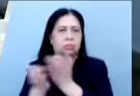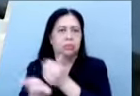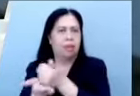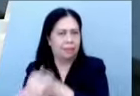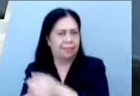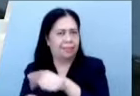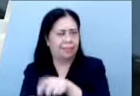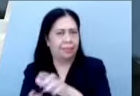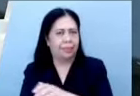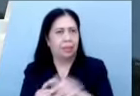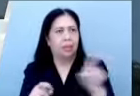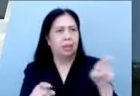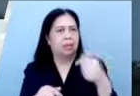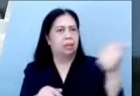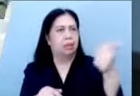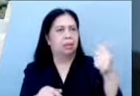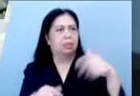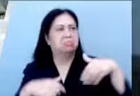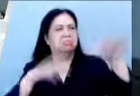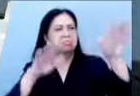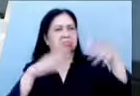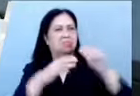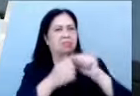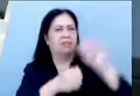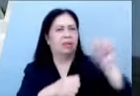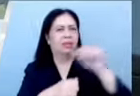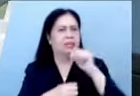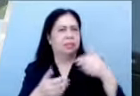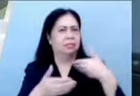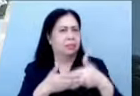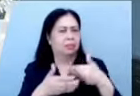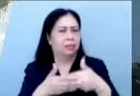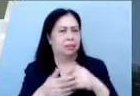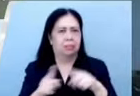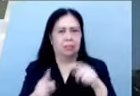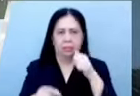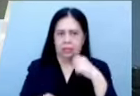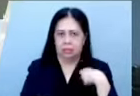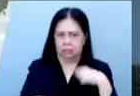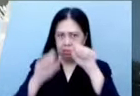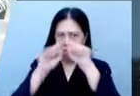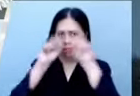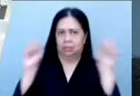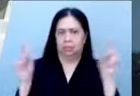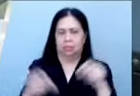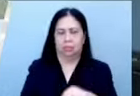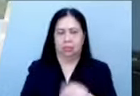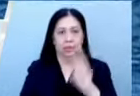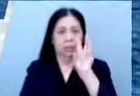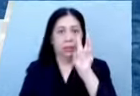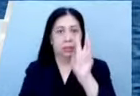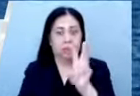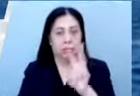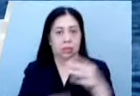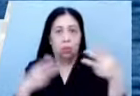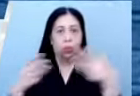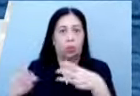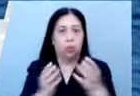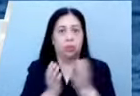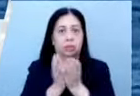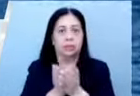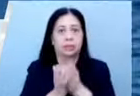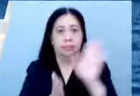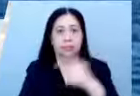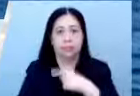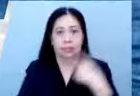of range, kumbaga. But yesterday, we were surprised to see 6 Chinese warships in the area. Bukod pa yan